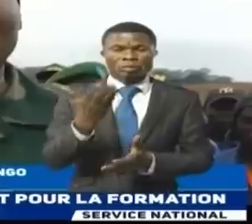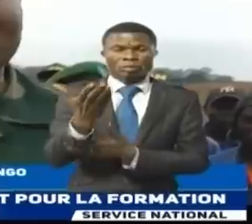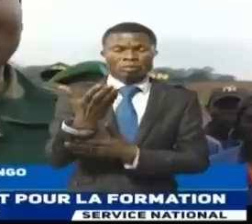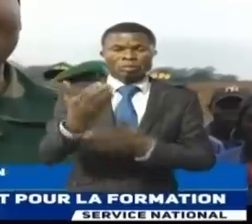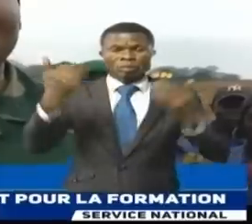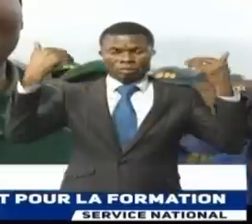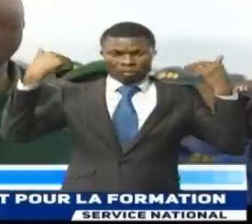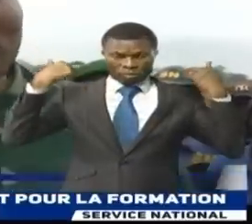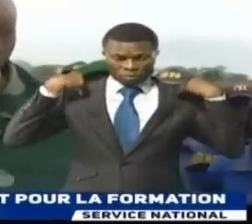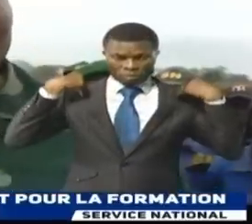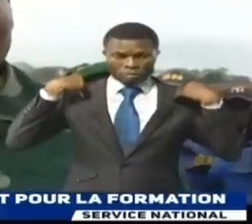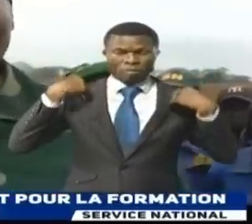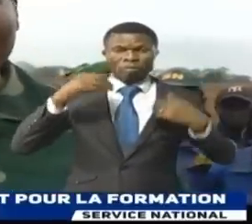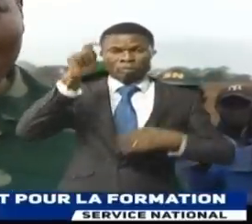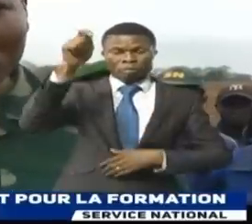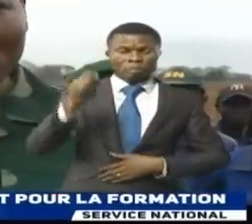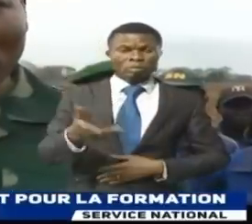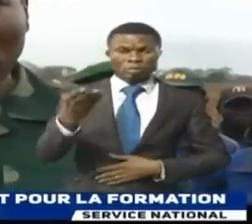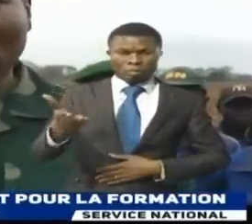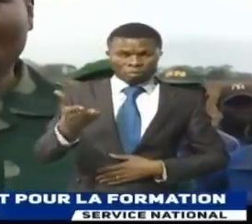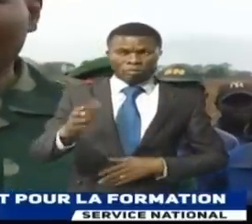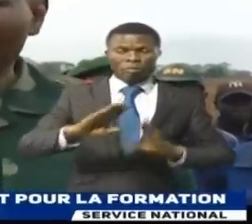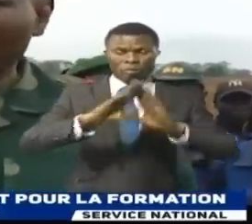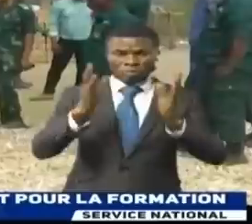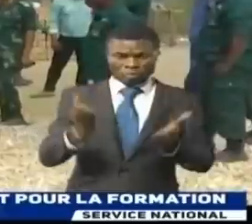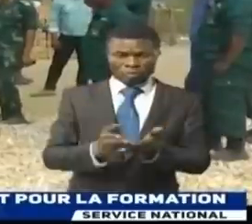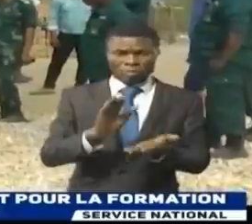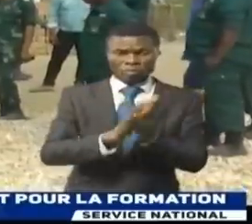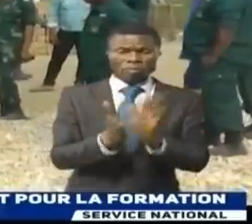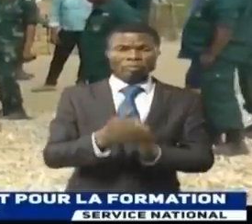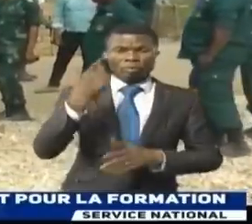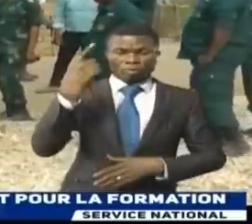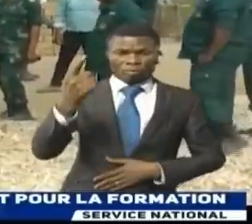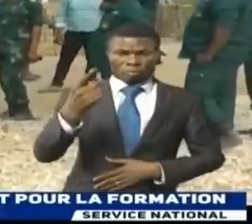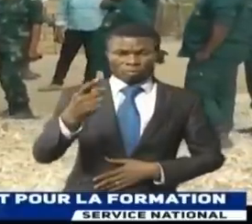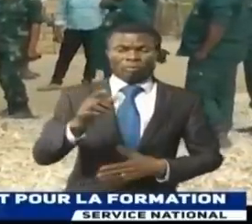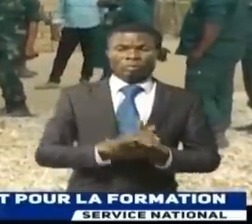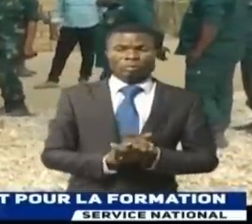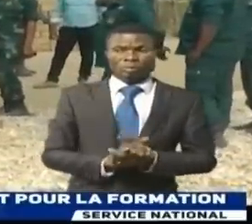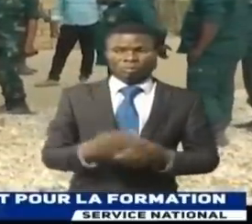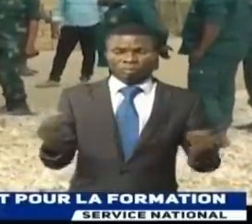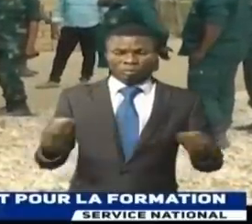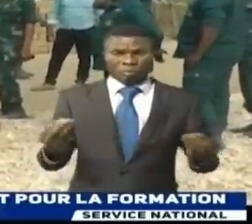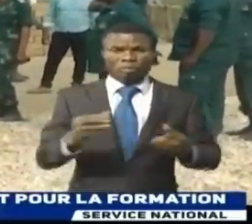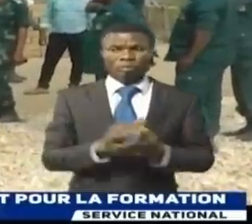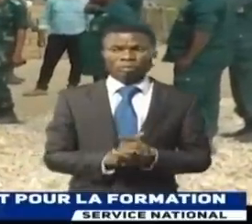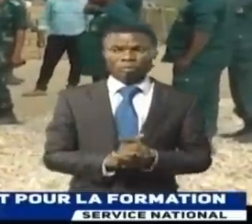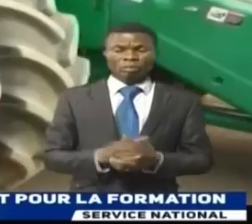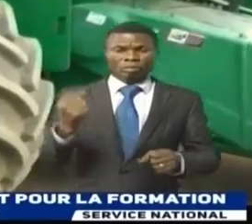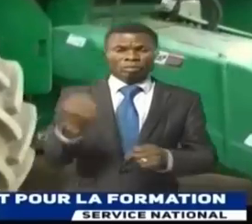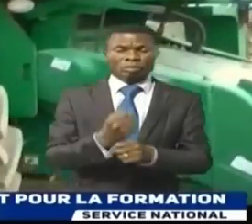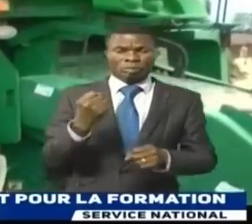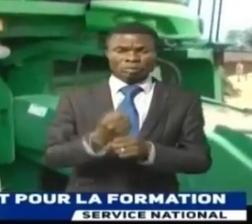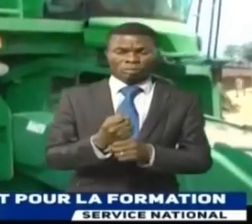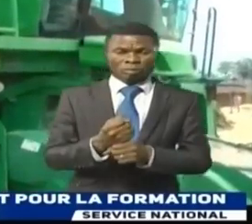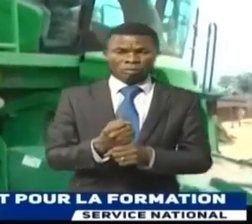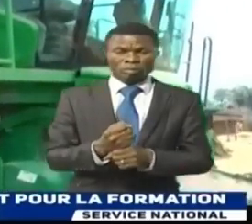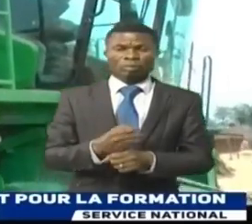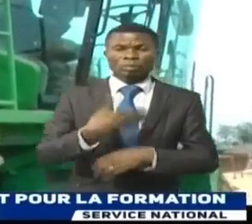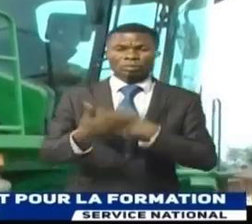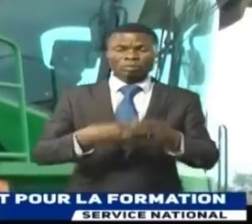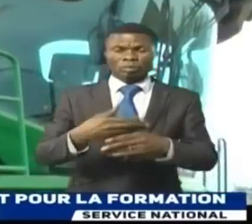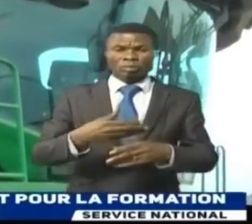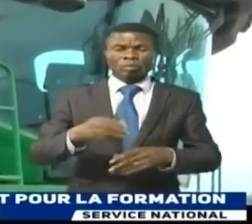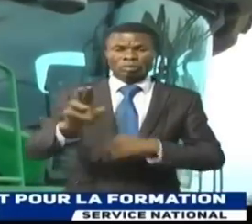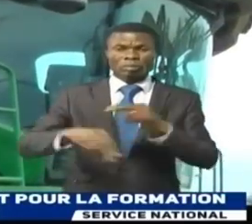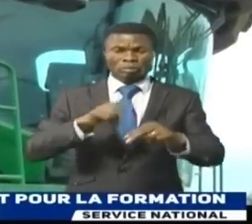de Kanyama-Kassessé. Ils pensent, ils confondent Kanyama-Kassessé au service national. Le service national est vaste. Il